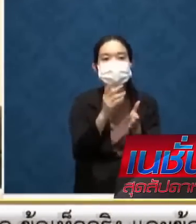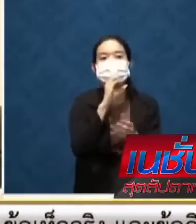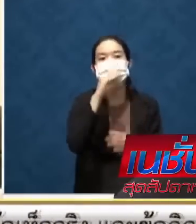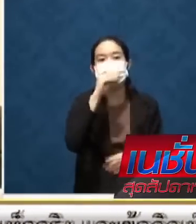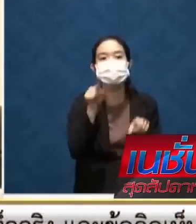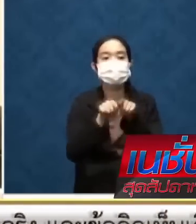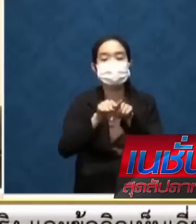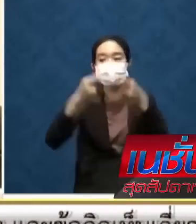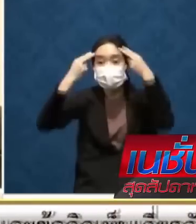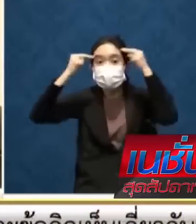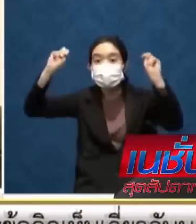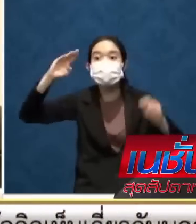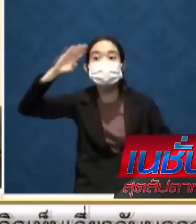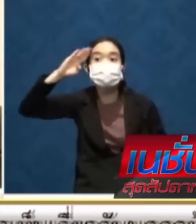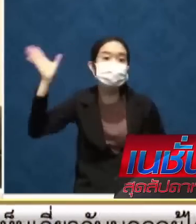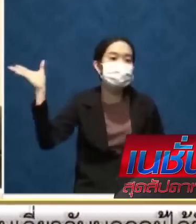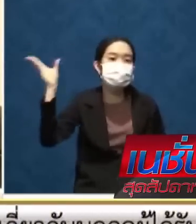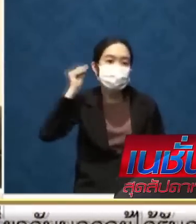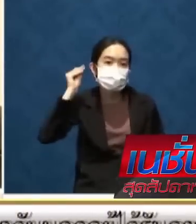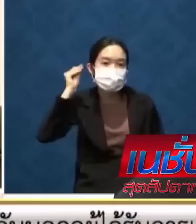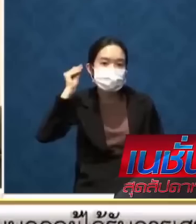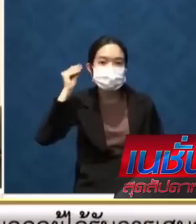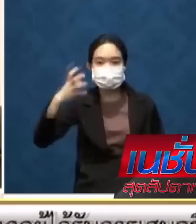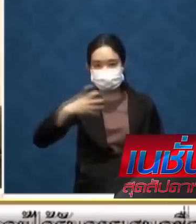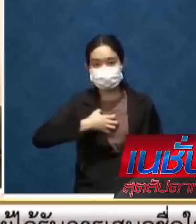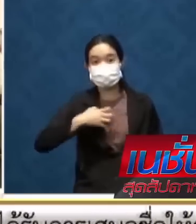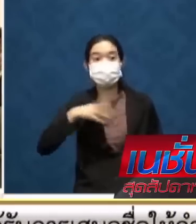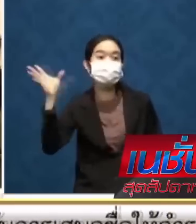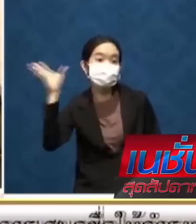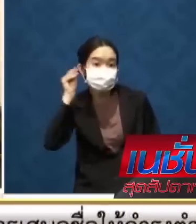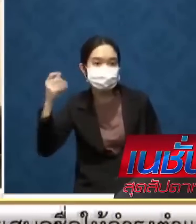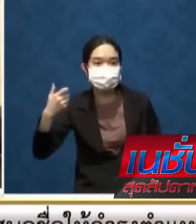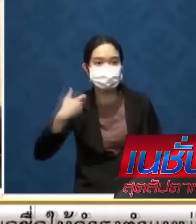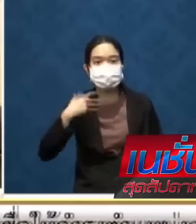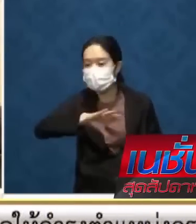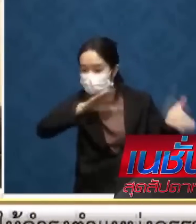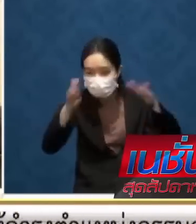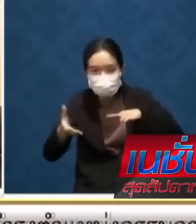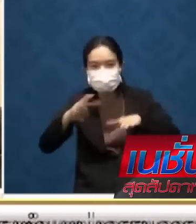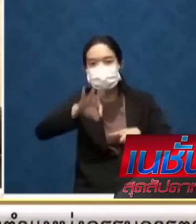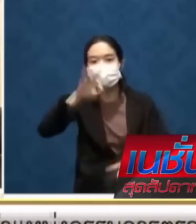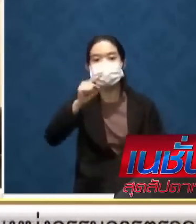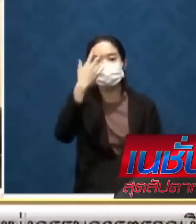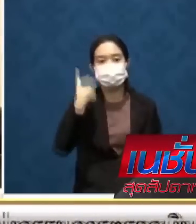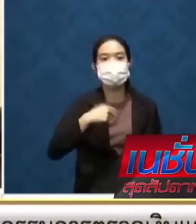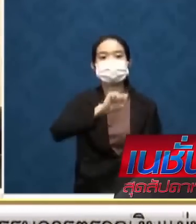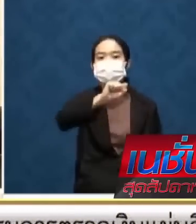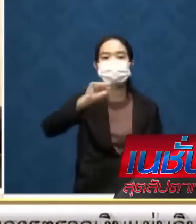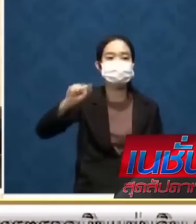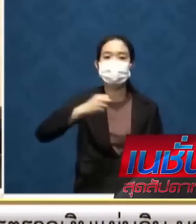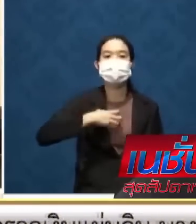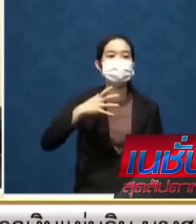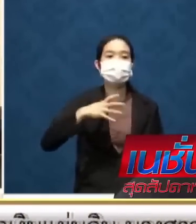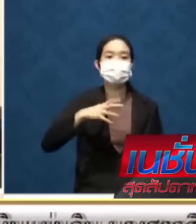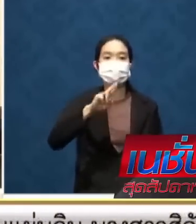พลเอกประยุทธ์จันทร์โอชาถ้าได้ยินก็รีบยุบสภาเสียพ.ศเขาไม่อยากประชุมแล้วรัฐมนตรีก็ไม่ยอมมา